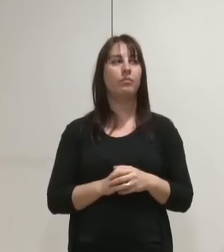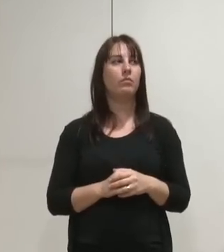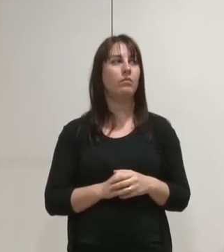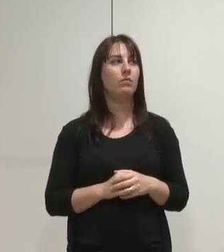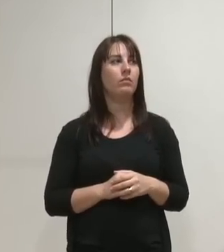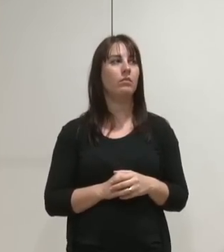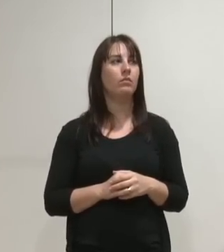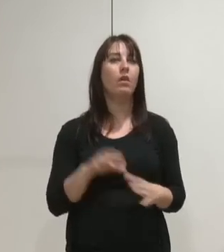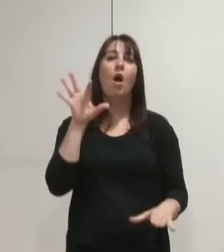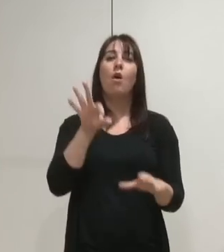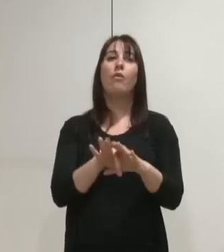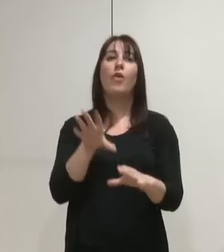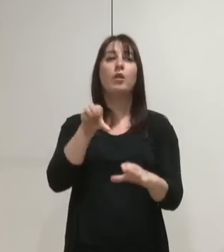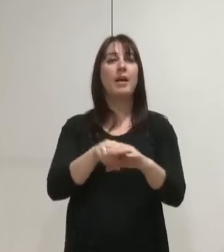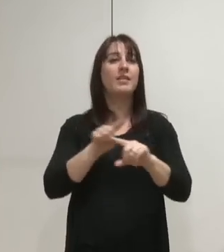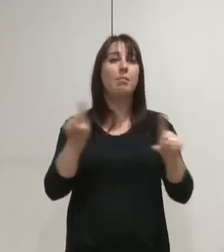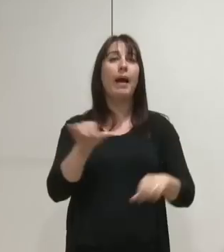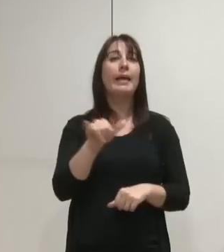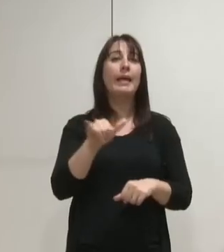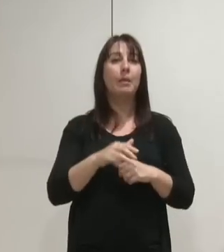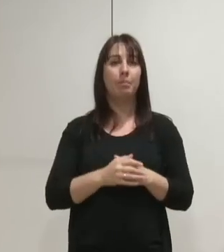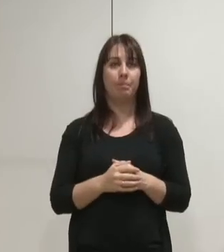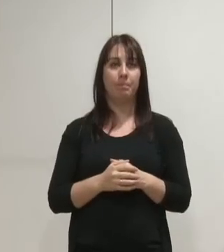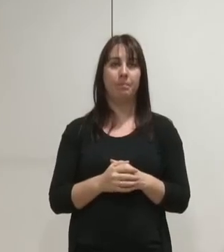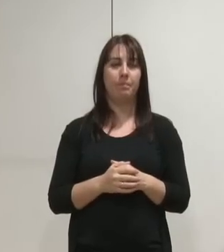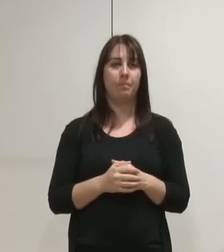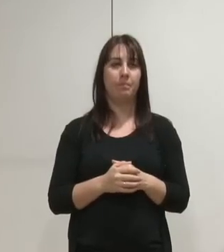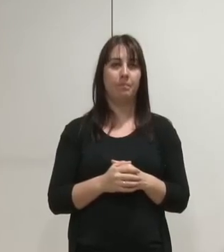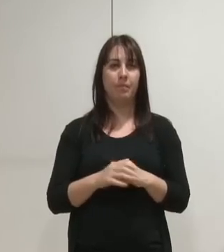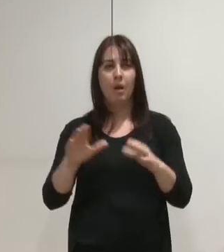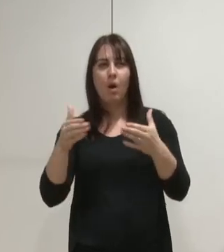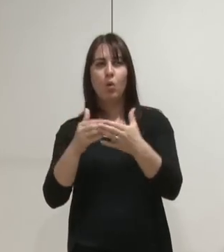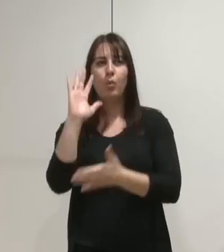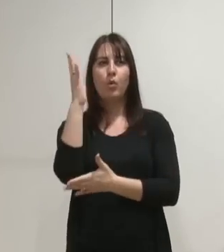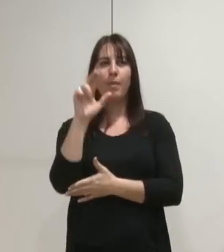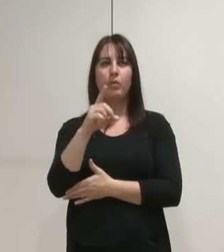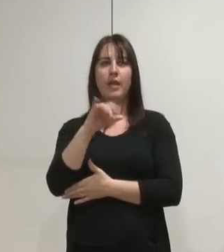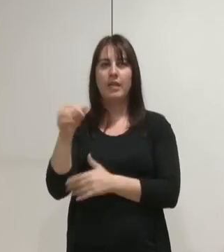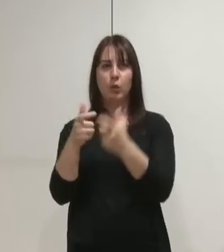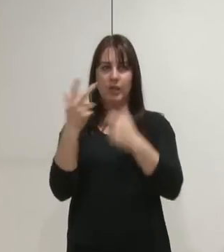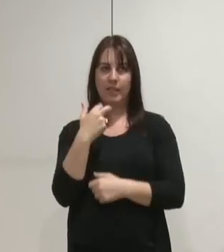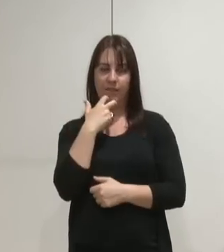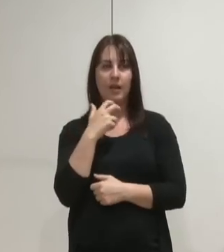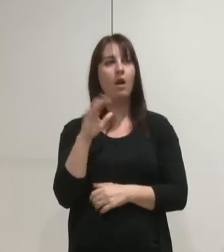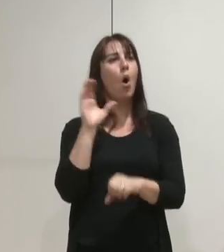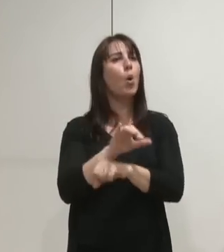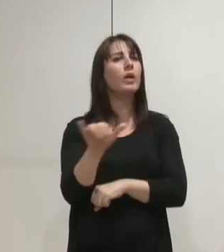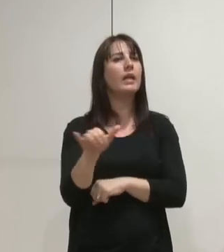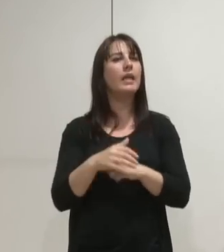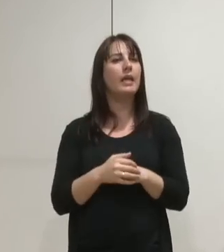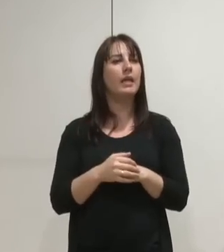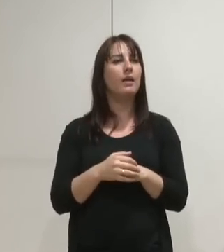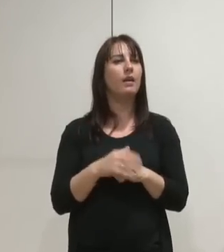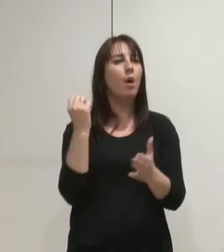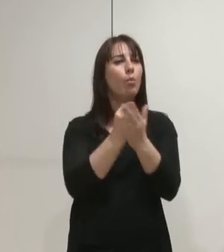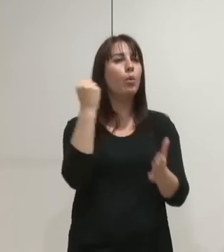voix qui ne prend pas part au vote le le groupe umpudi société civile qui vote contre qui vote